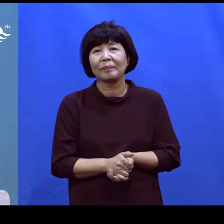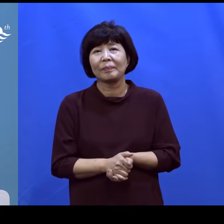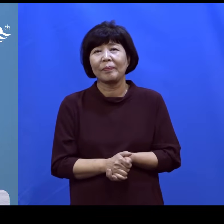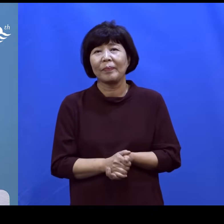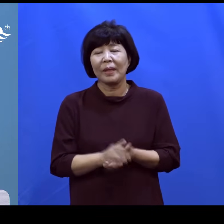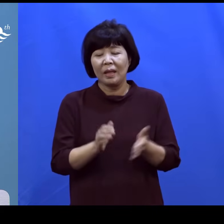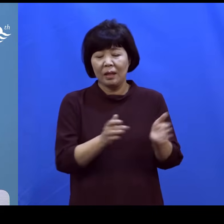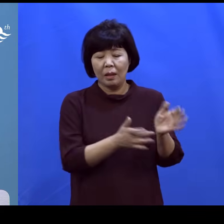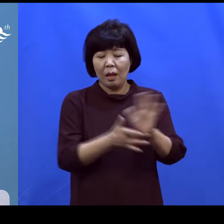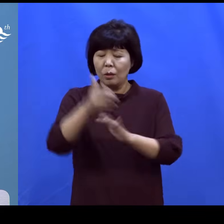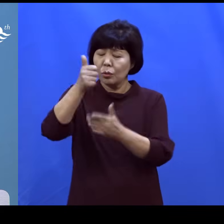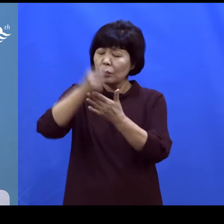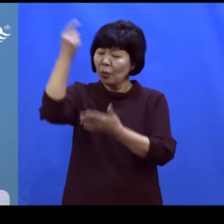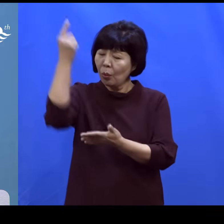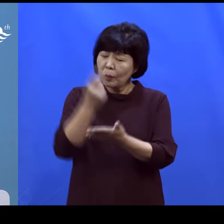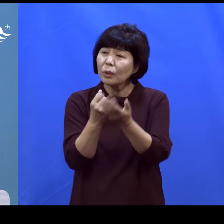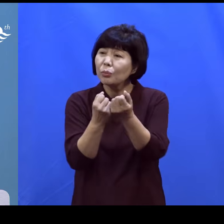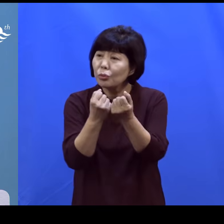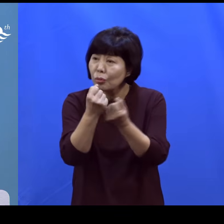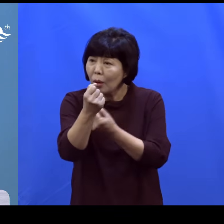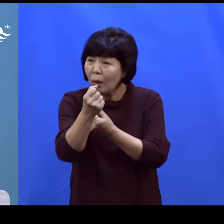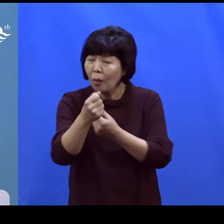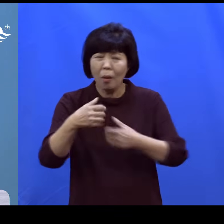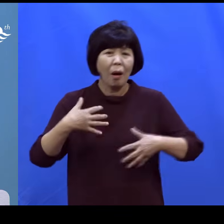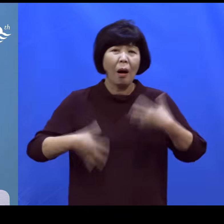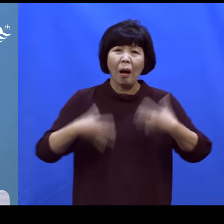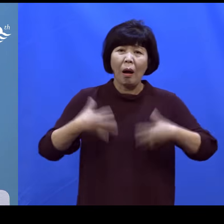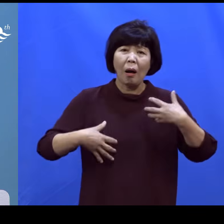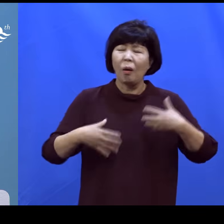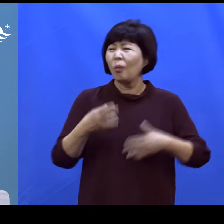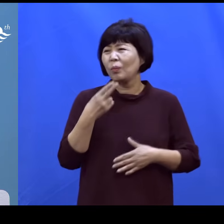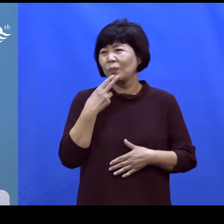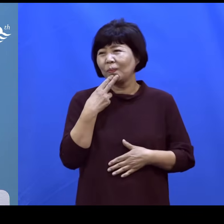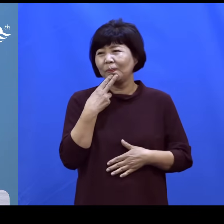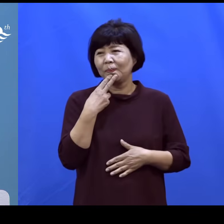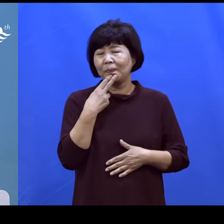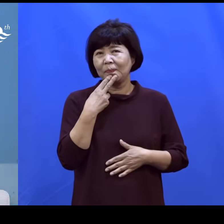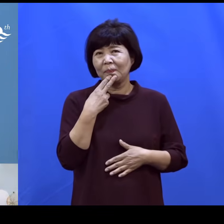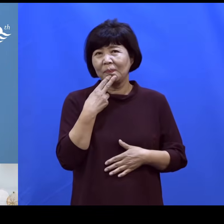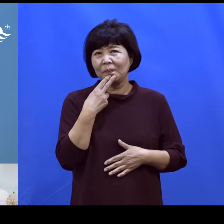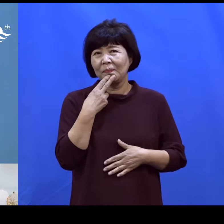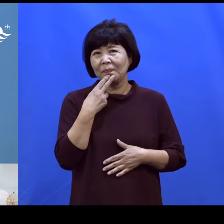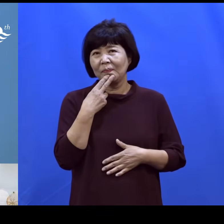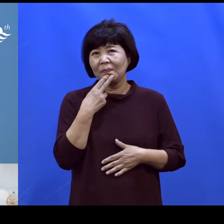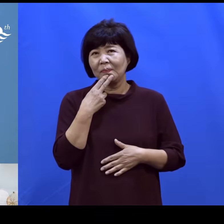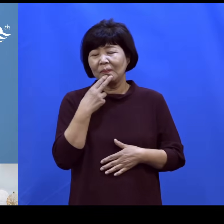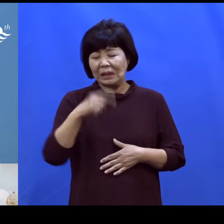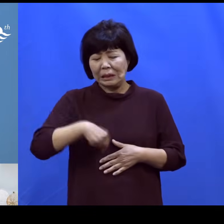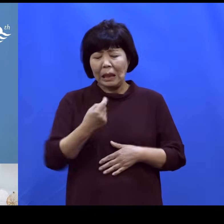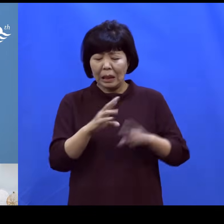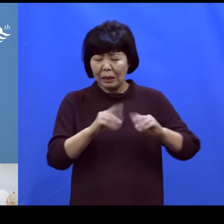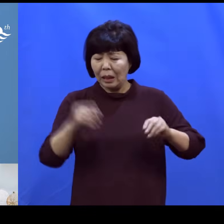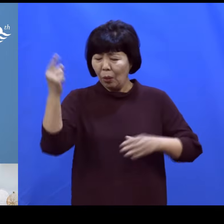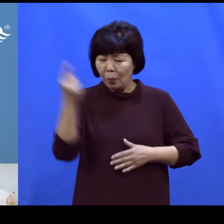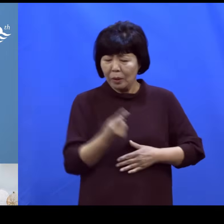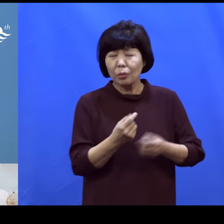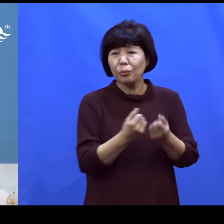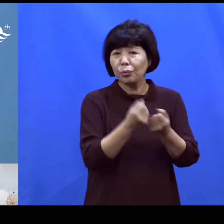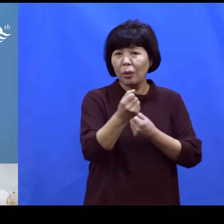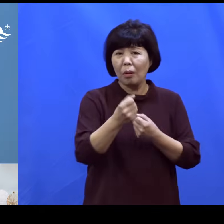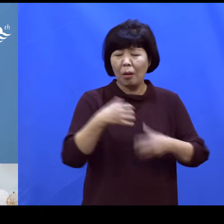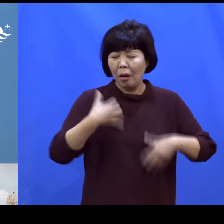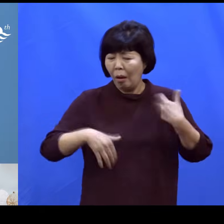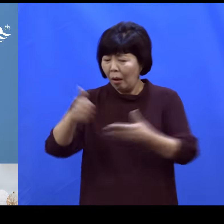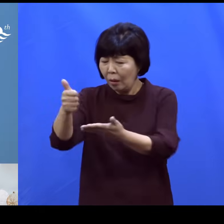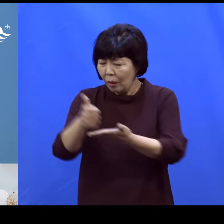그러나 주님이 오셨지만 사람들은 그것을 환영하지 못해요. 요한복음 1장 11절에 자기 땅에 오매 자기 백성이